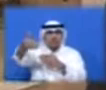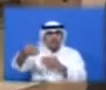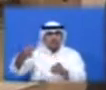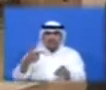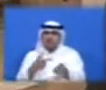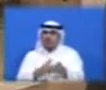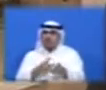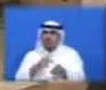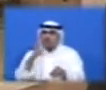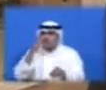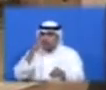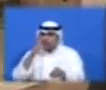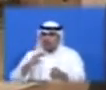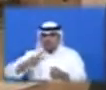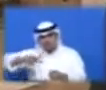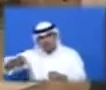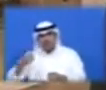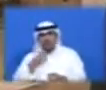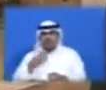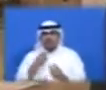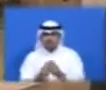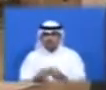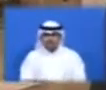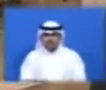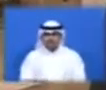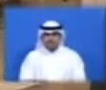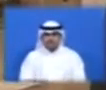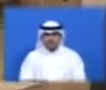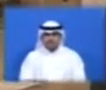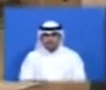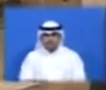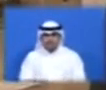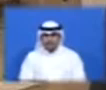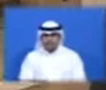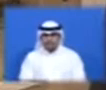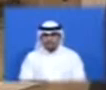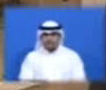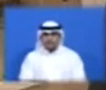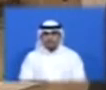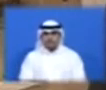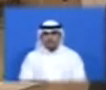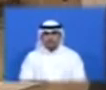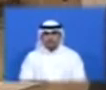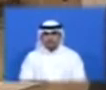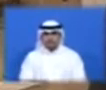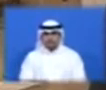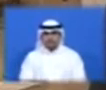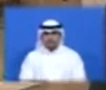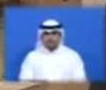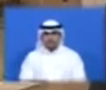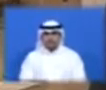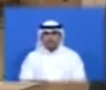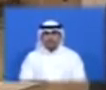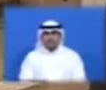المستشفيات والمراكز الصحية الأولية. من مكتبة الكويت الوطنية، لما أبو علاوي، تلفزيون